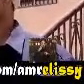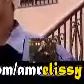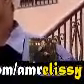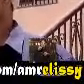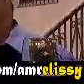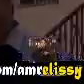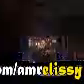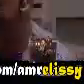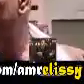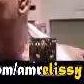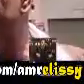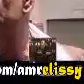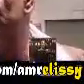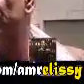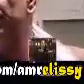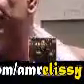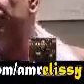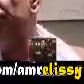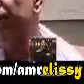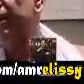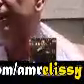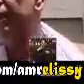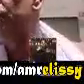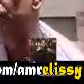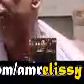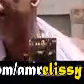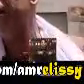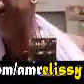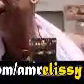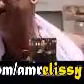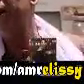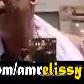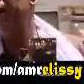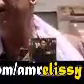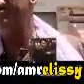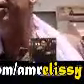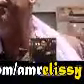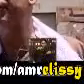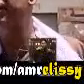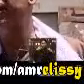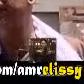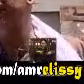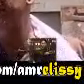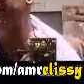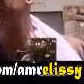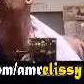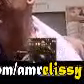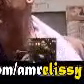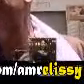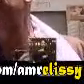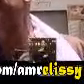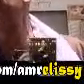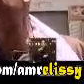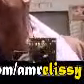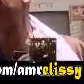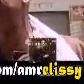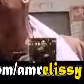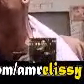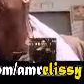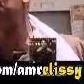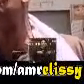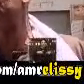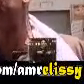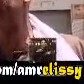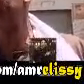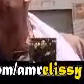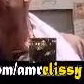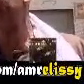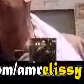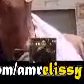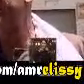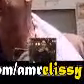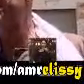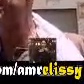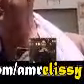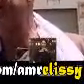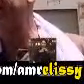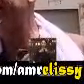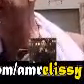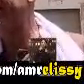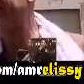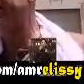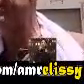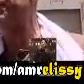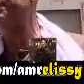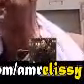شبين القناطر. طبعا سوق العيش في بلدنا سوق سيء، العيش ما بيتخبسي، الرغيف ما بيتعداش نص رغيف،